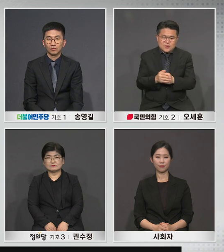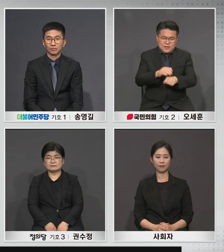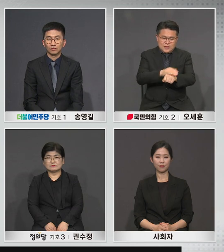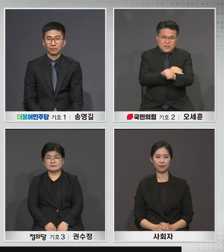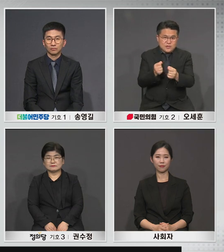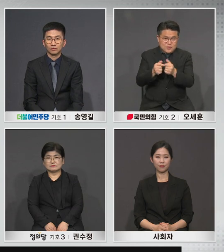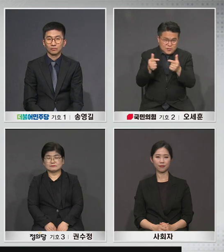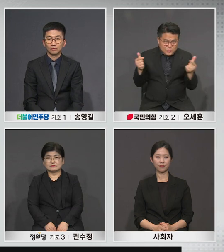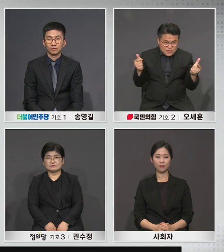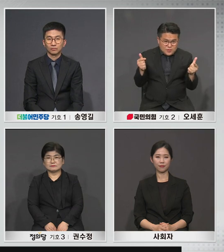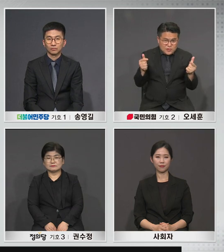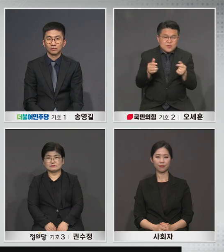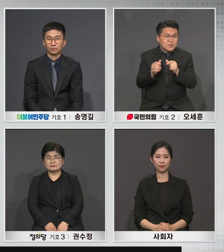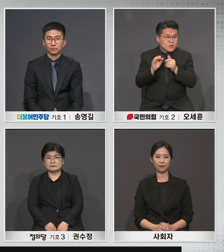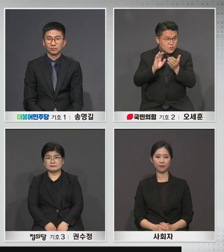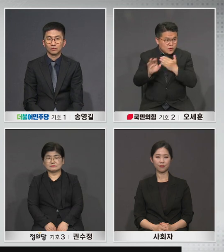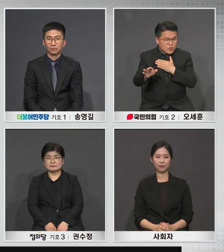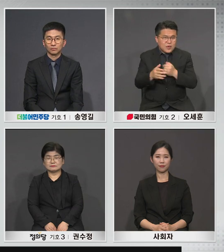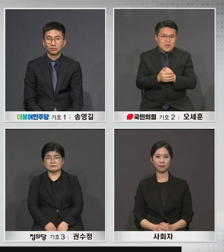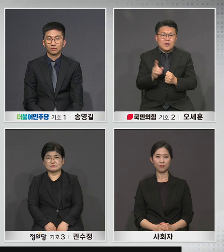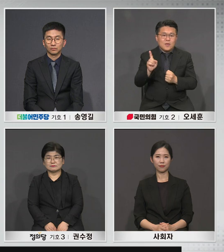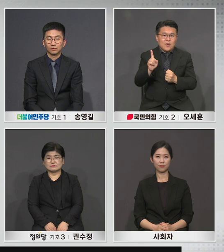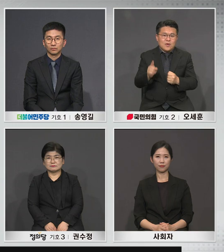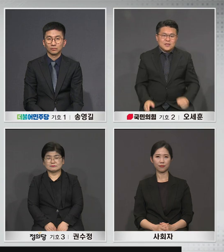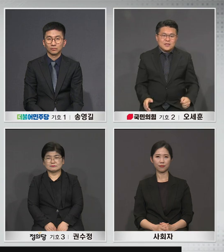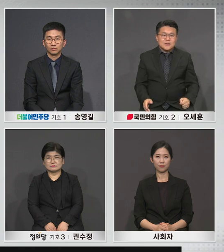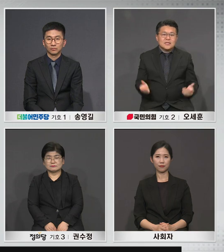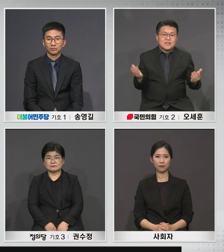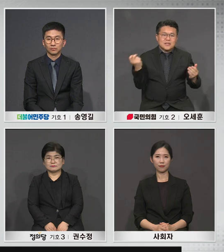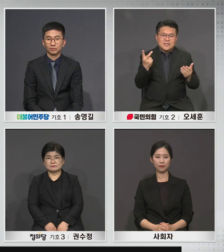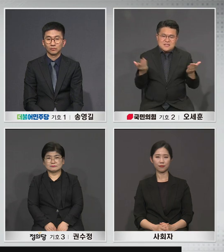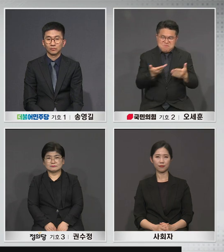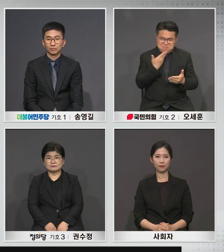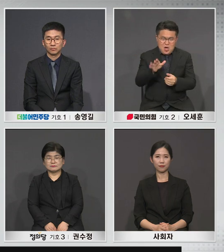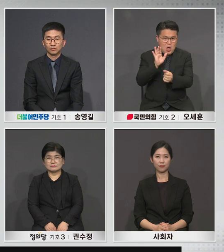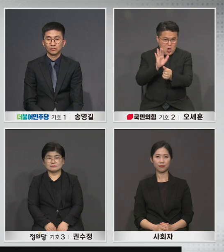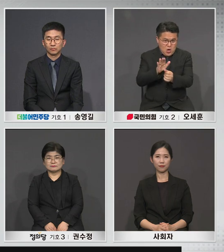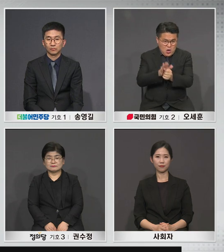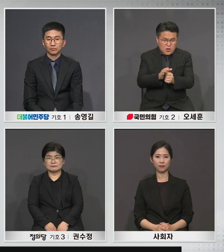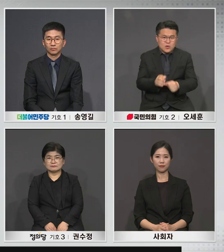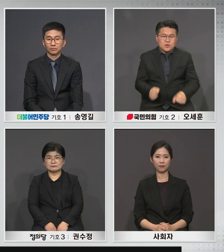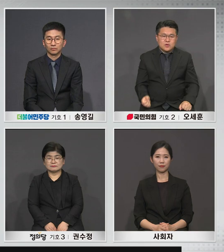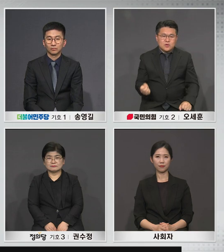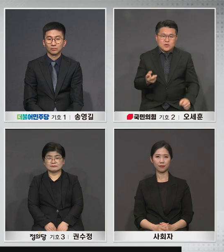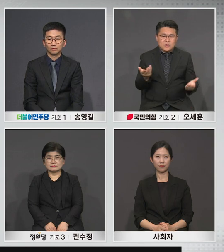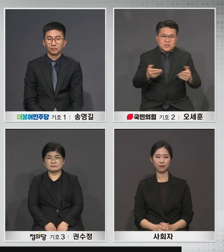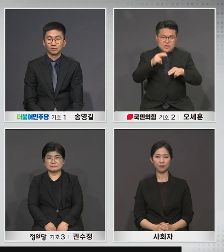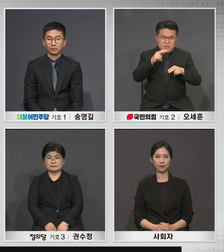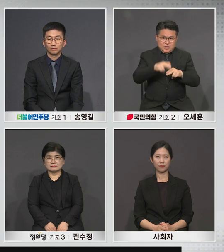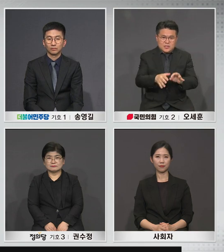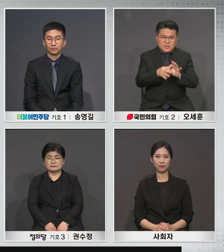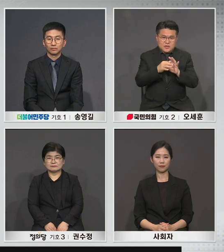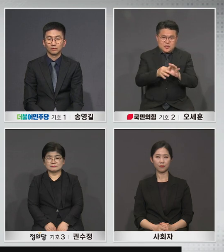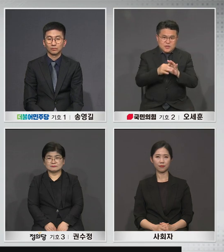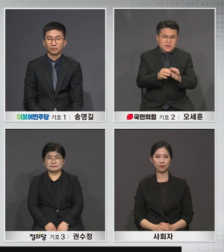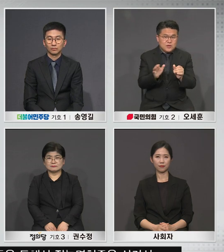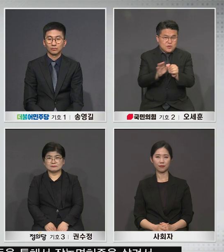등을 통해서 장롱면허증을 살려서 일할 수 있도록 해드리고요. 또 일자리 부르릉 서비스를 통해서